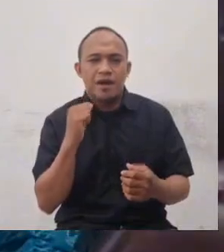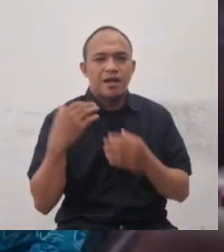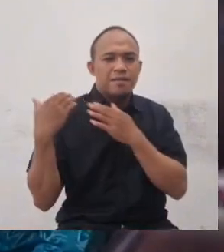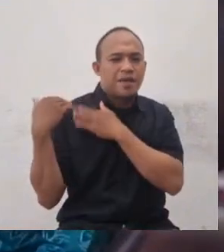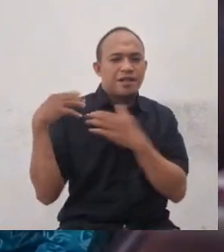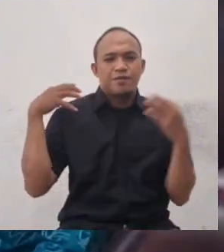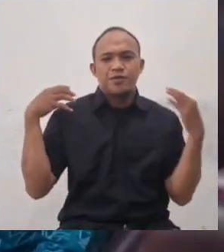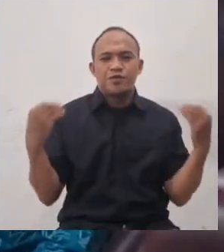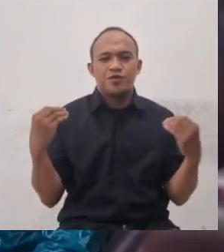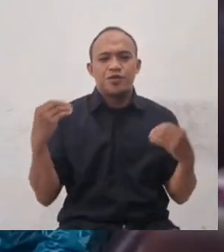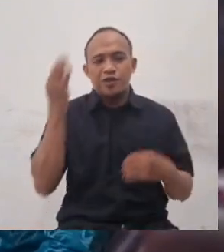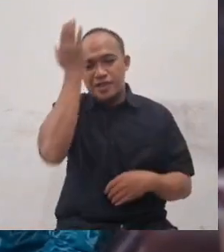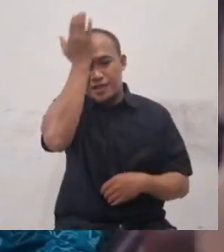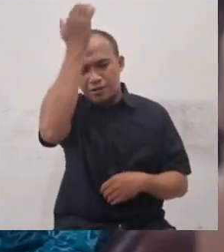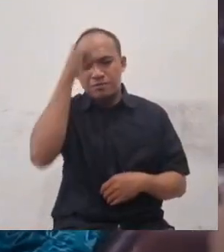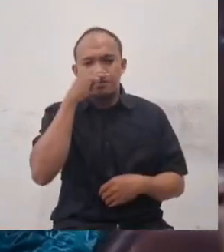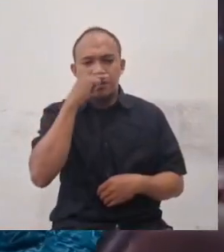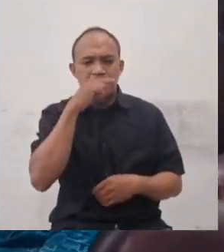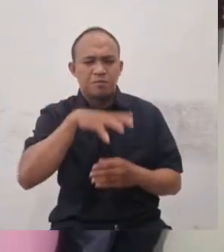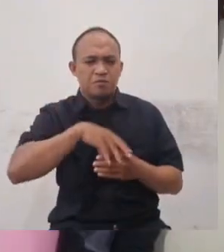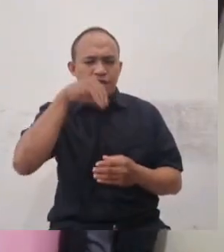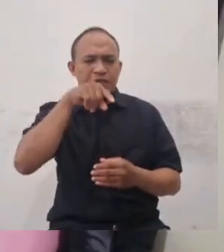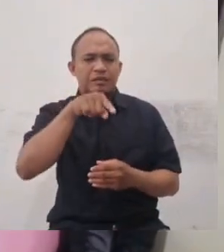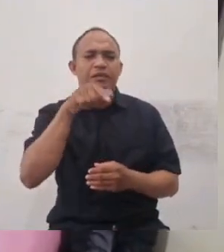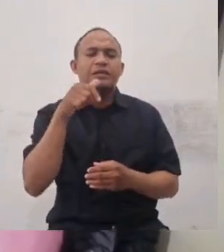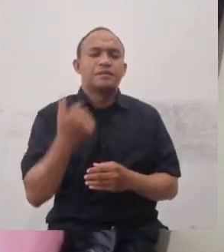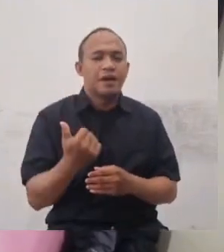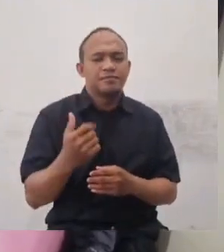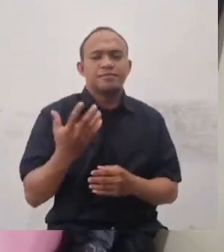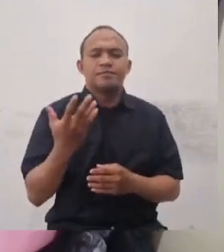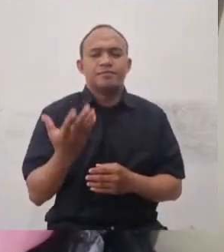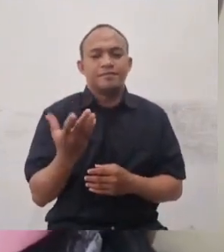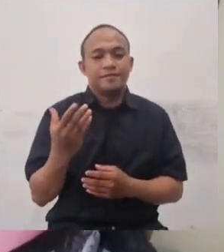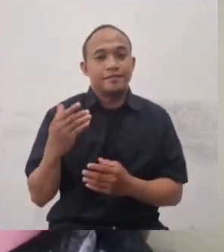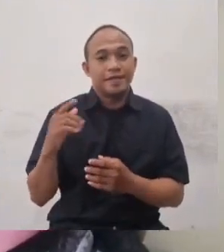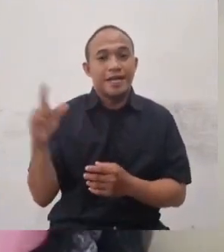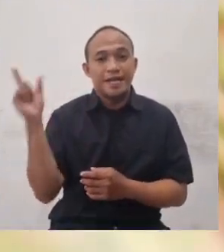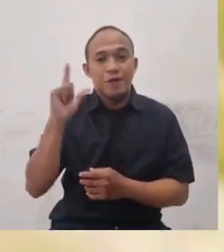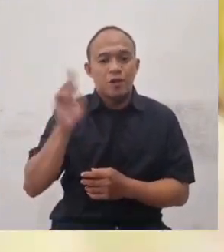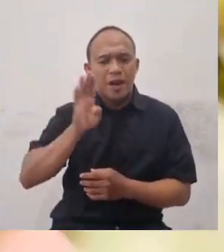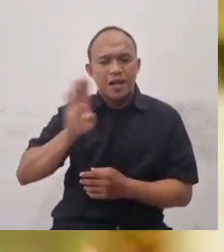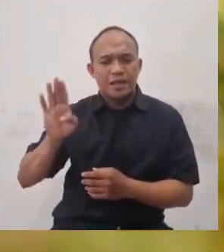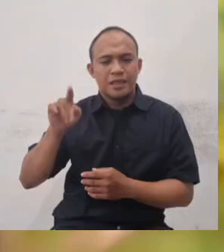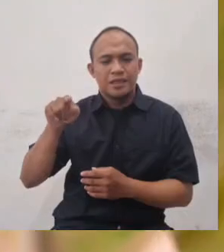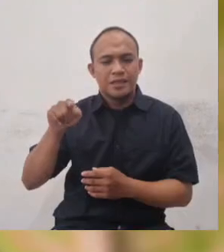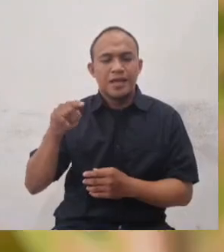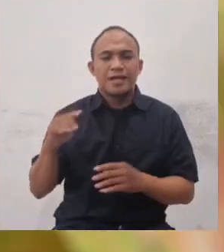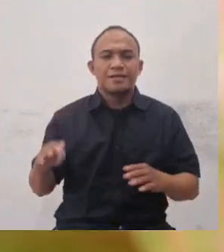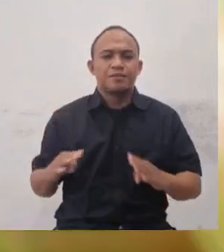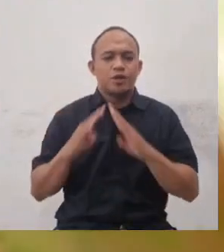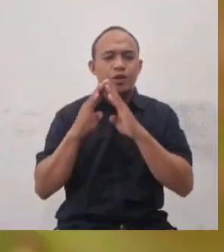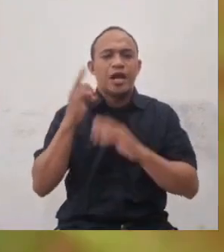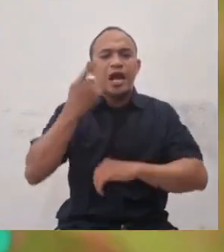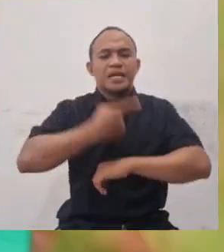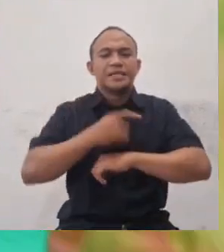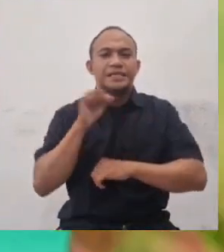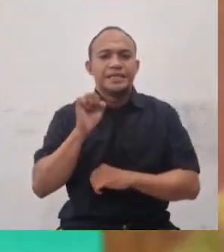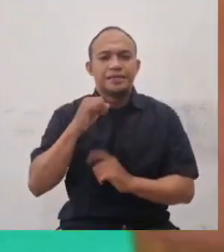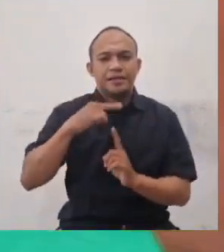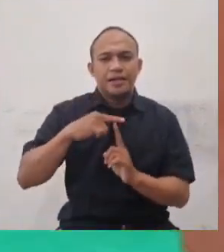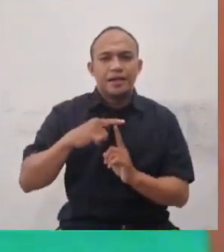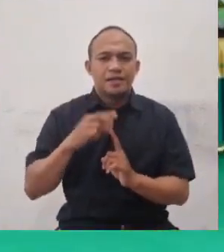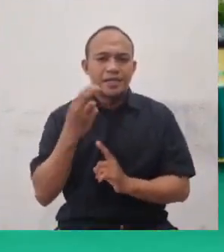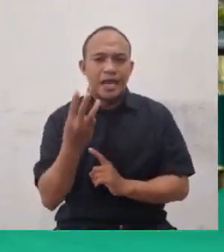Rudy Salahuddin yang dipusatkan di Desa Huidu Utara, Kecamatan Limboto Barat, Kabupaten Gorontalo, Senin